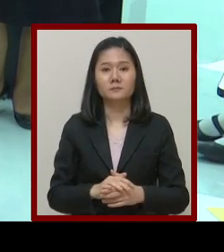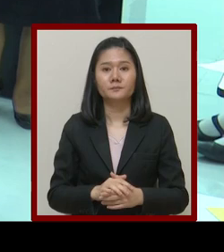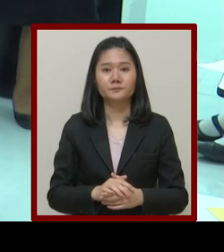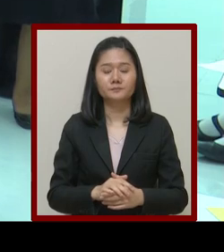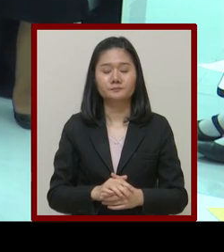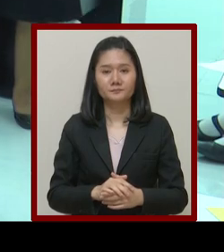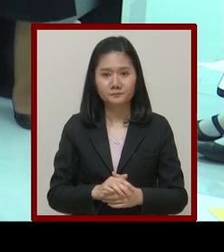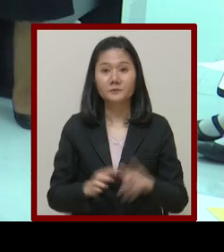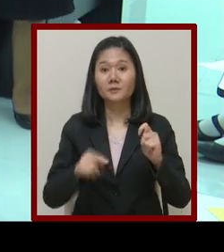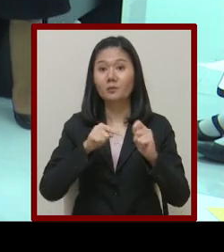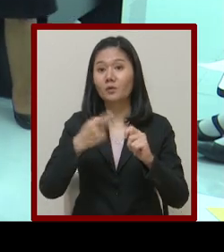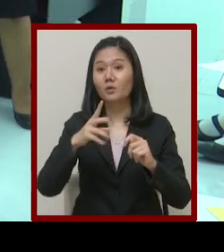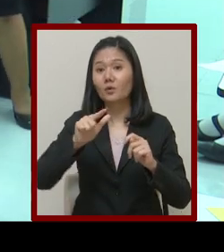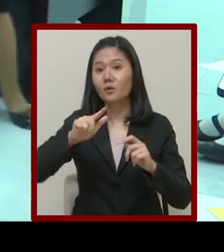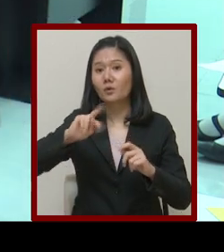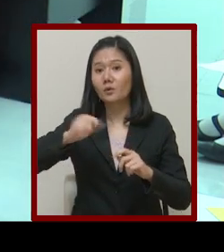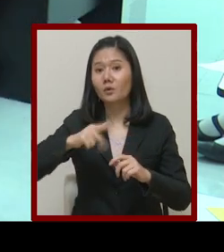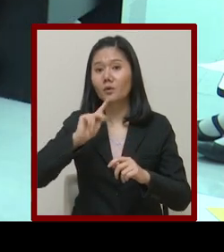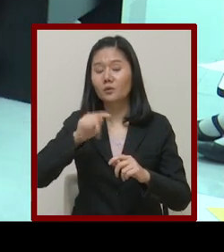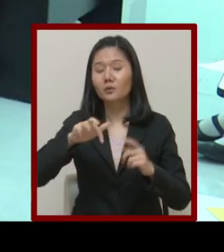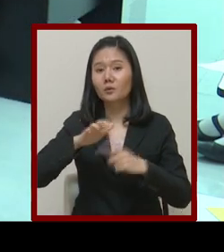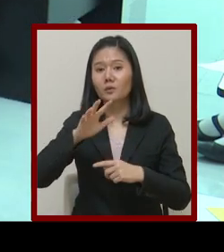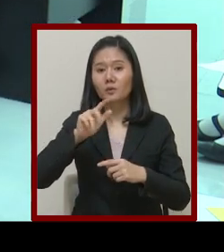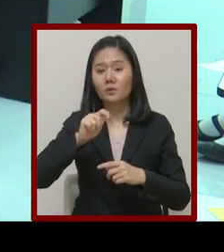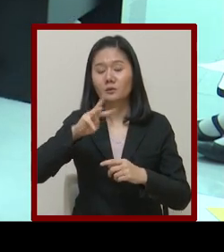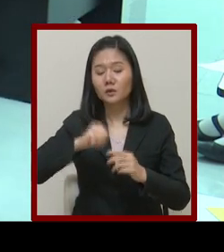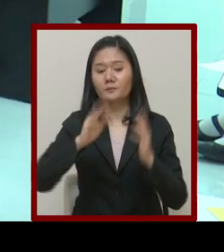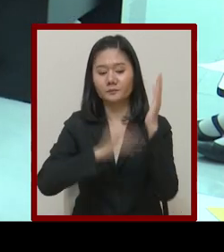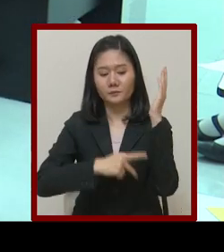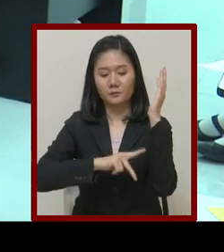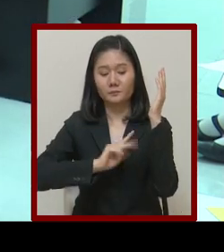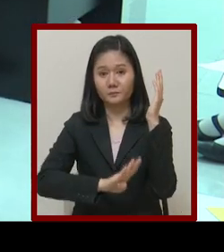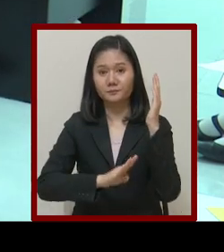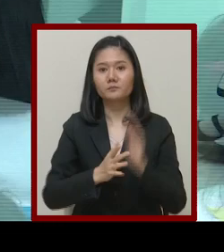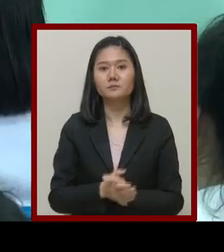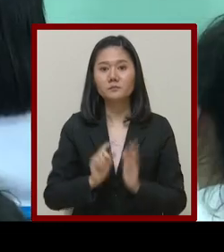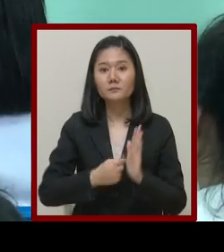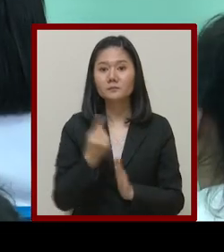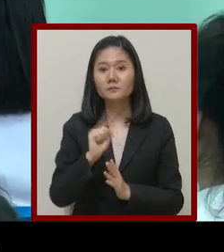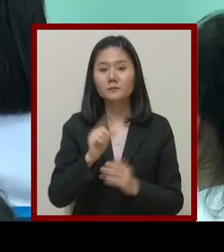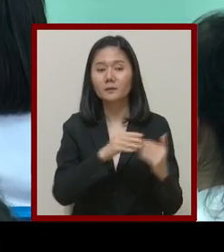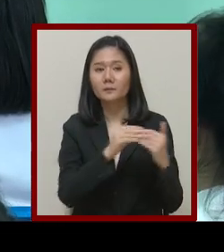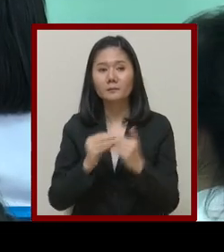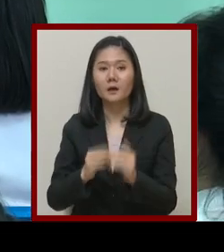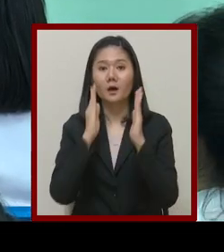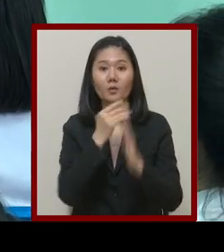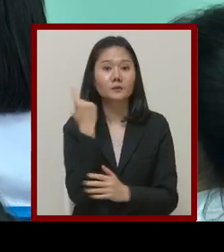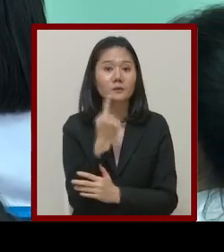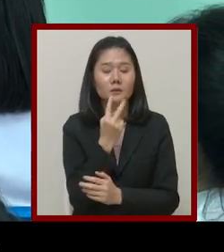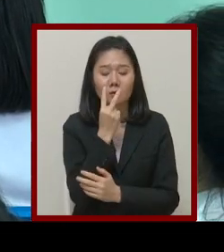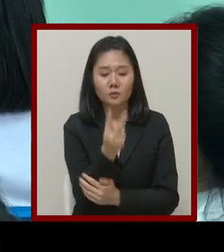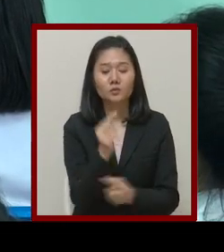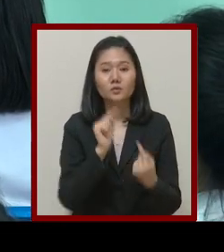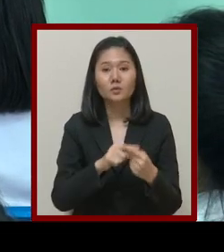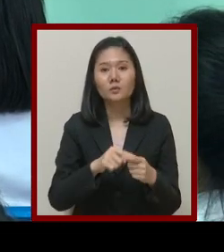เหนืออำเภอคลองท่อมจังหวัดกระบี่ค่ะลำดับแรกนะคะพวกเราจะพานักท่องเที่ยวชมภาย